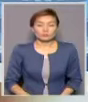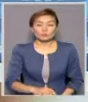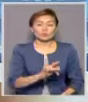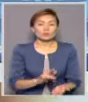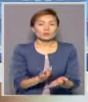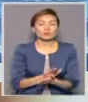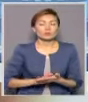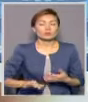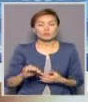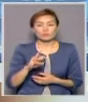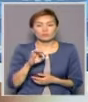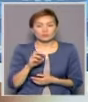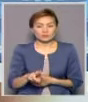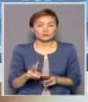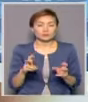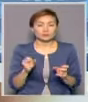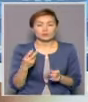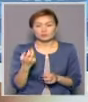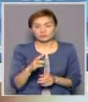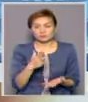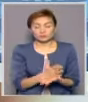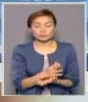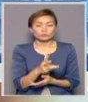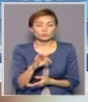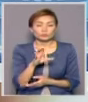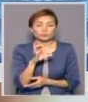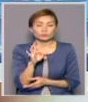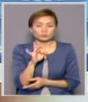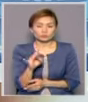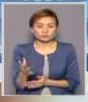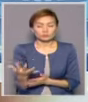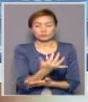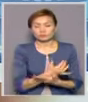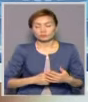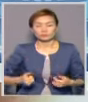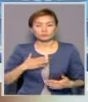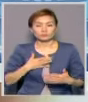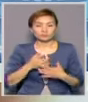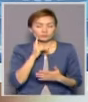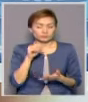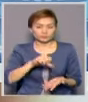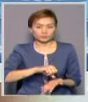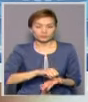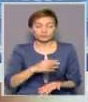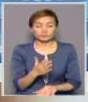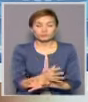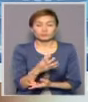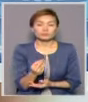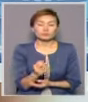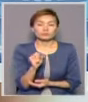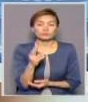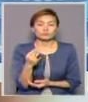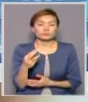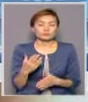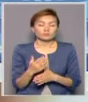Атырауда тазалық иманның жартысы акциясы өтті. Қоқысты тазалауға Тасқала ауылдық округінің белсенділері атсалысты. Сонымен қатар